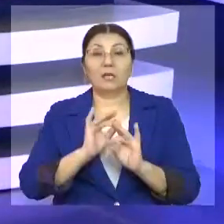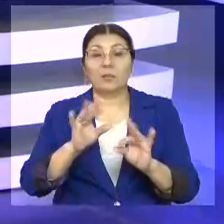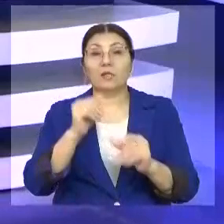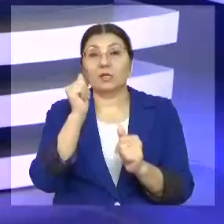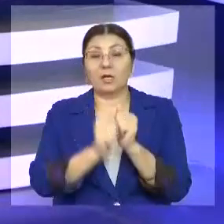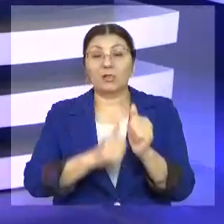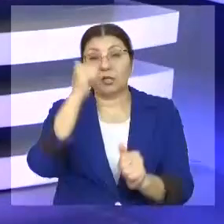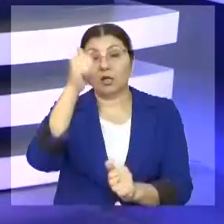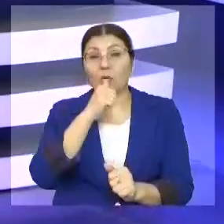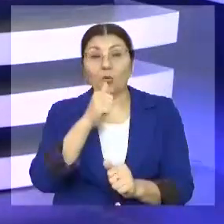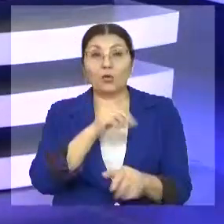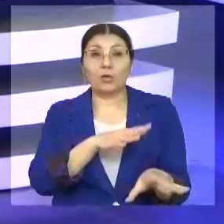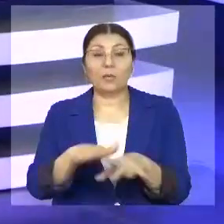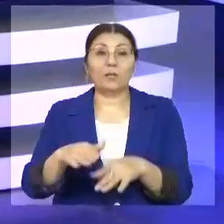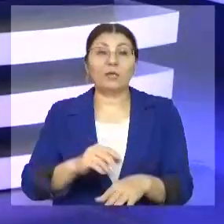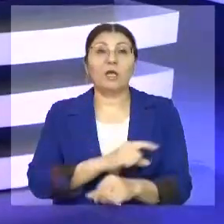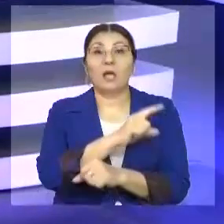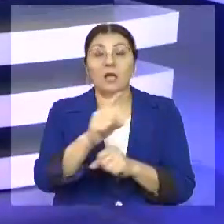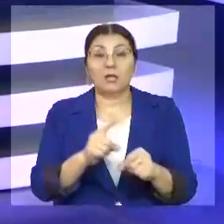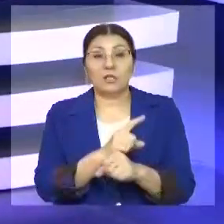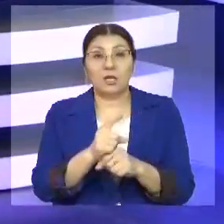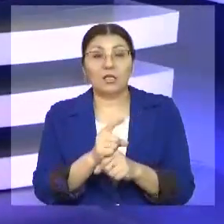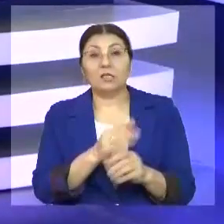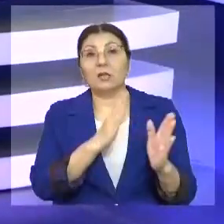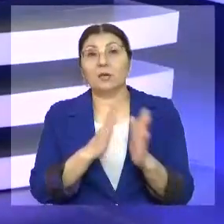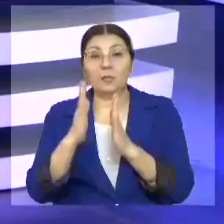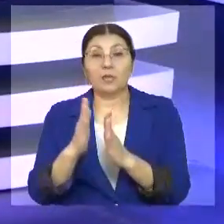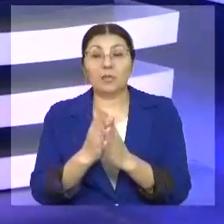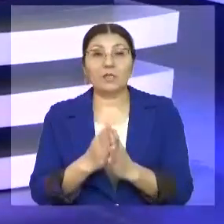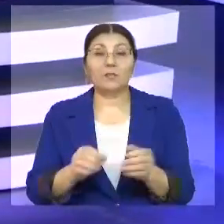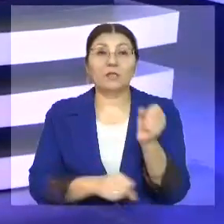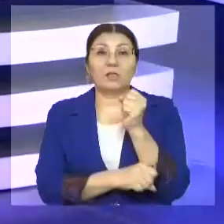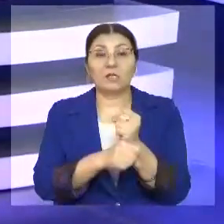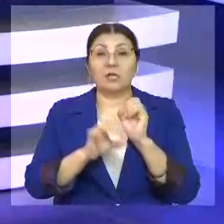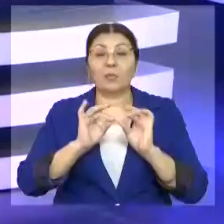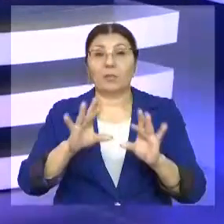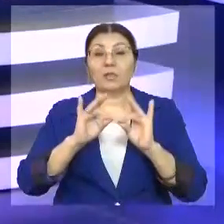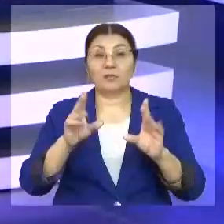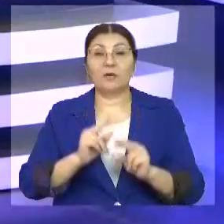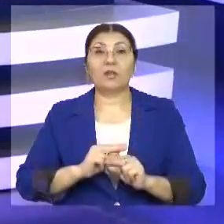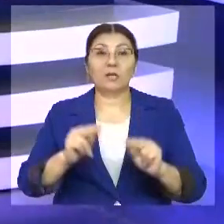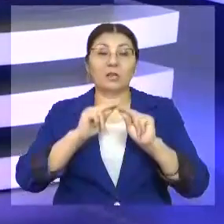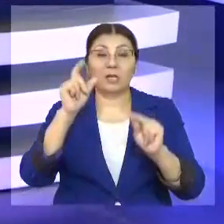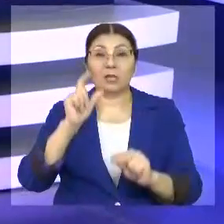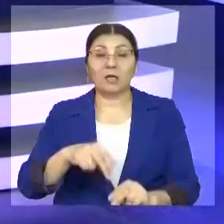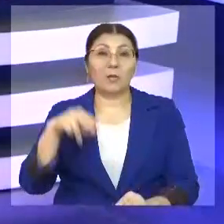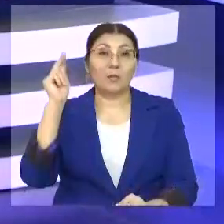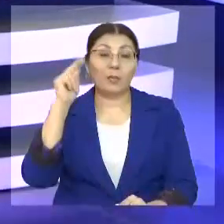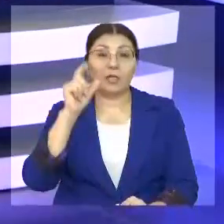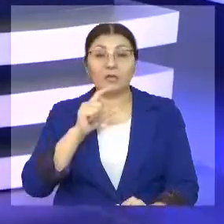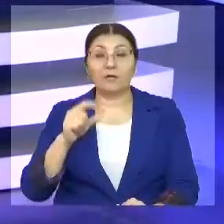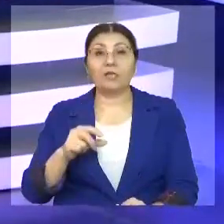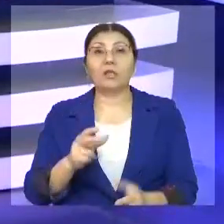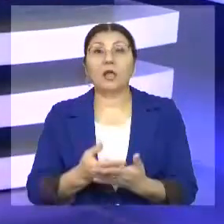ежегодной акции «Час добропорядочности». Сотрудники антикоррупционной службы рассказали студентам и преподавателям университета имени